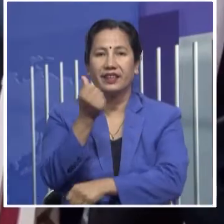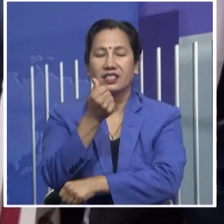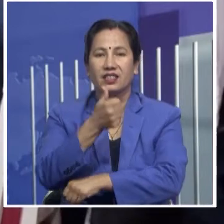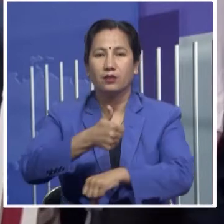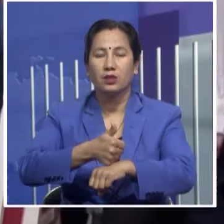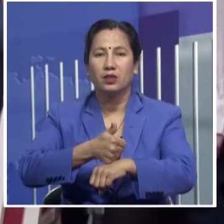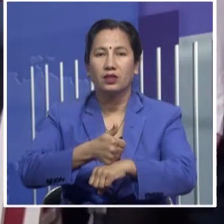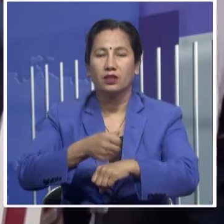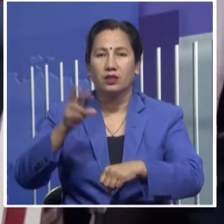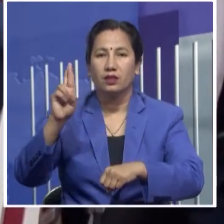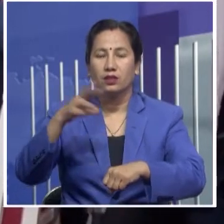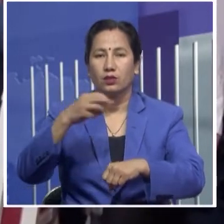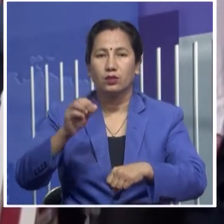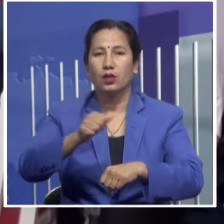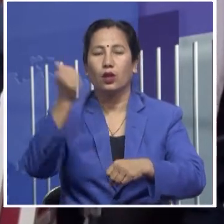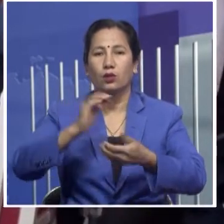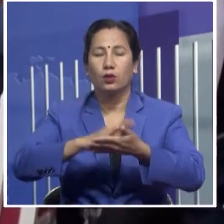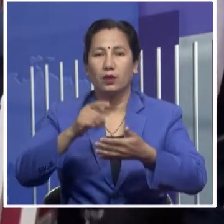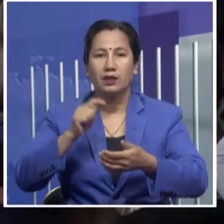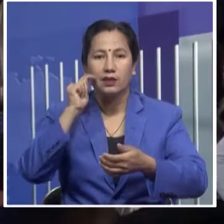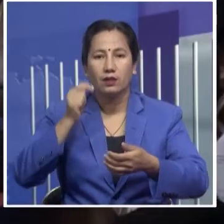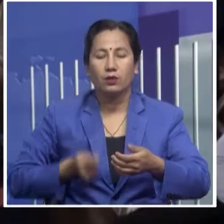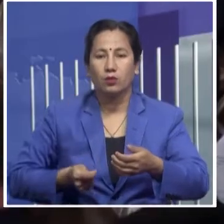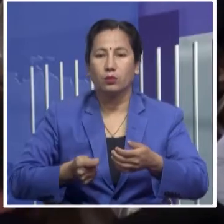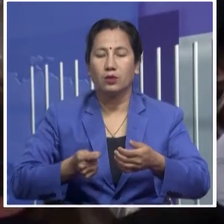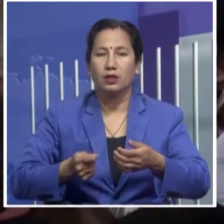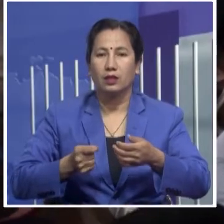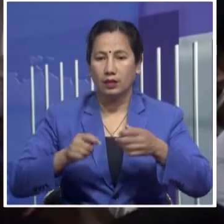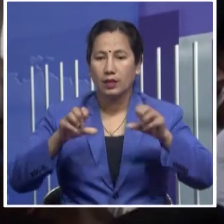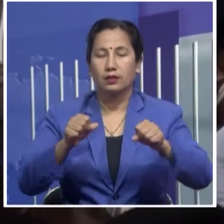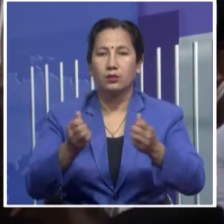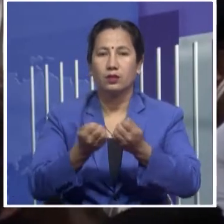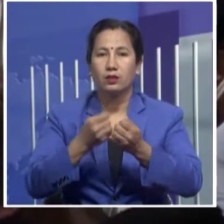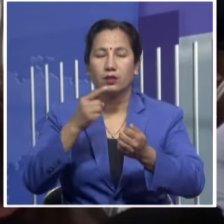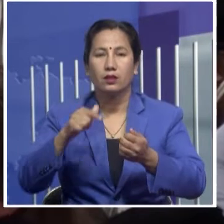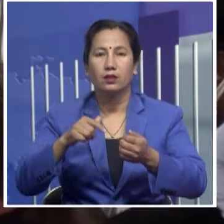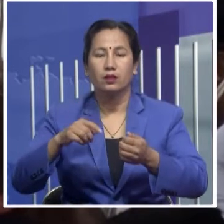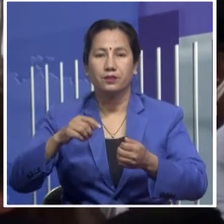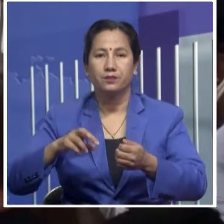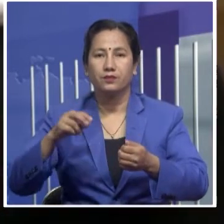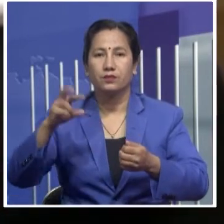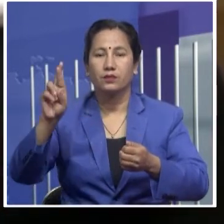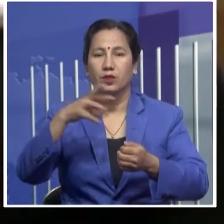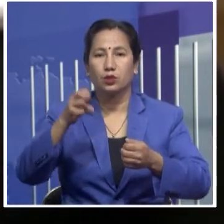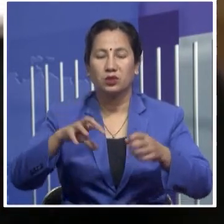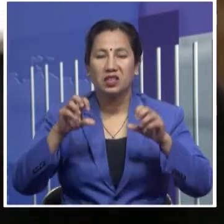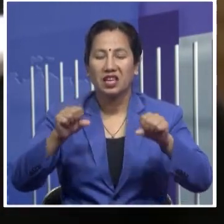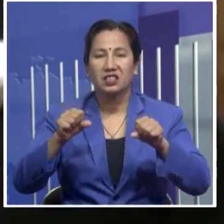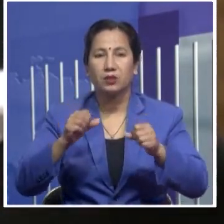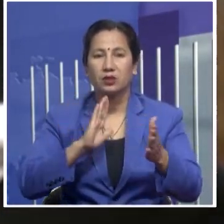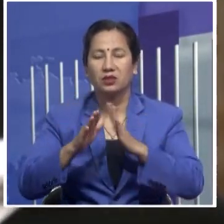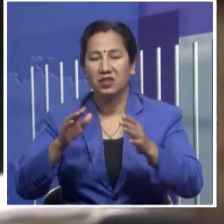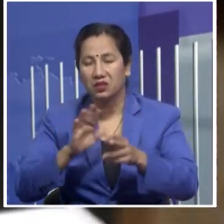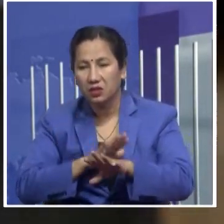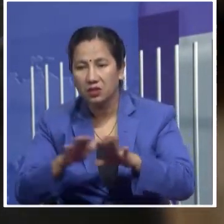बाइडनले रुसले अर्को महिना युक्रेनमाथि आक्रमण गर्न सक्ने बताउनु भएको थियो। यद्यपि रुसले भने आक्रमणको कुनै योजना नरहेको स्पष्ट पारेको